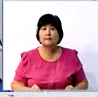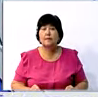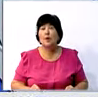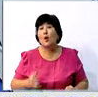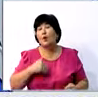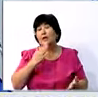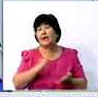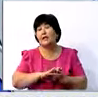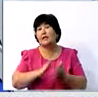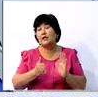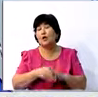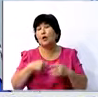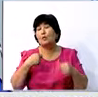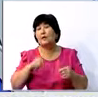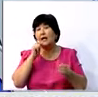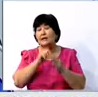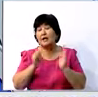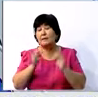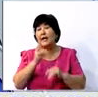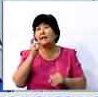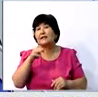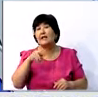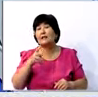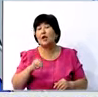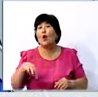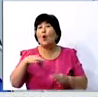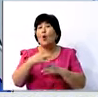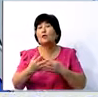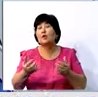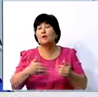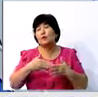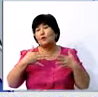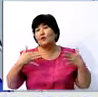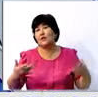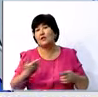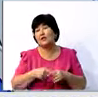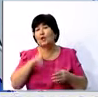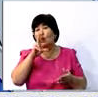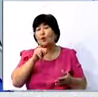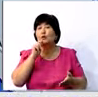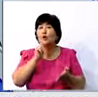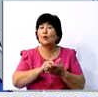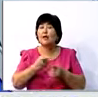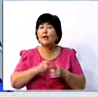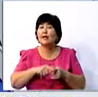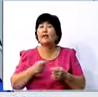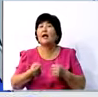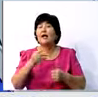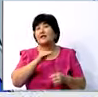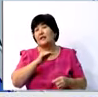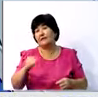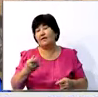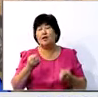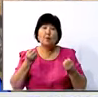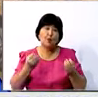У нас есть договоренность продавать птенцов населению за 300 тенге. Осенью будем принимать уже выращенных гусей, кур. Это оказывается эффективно